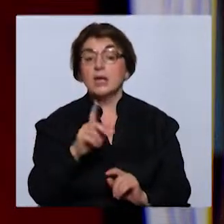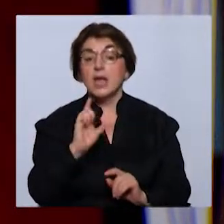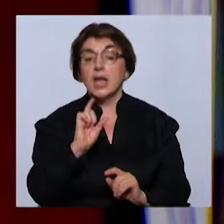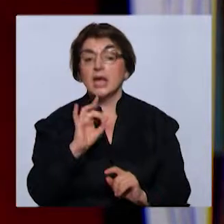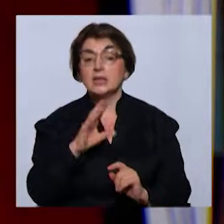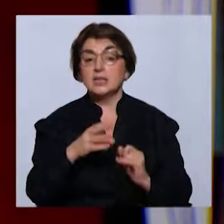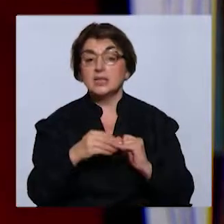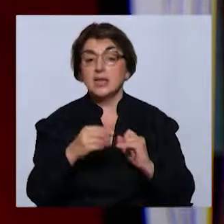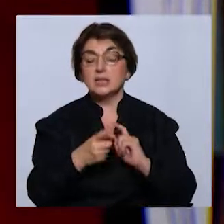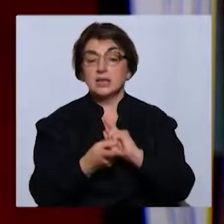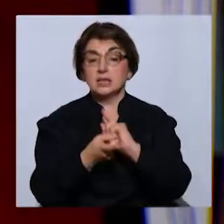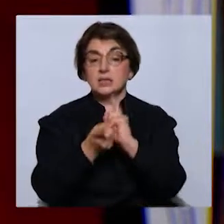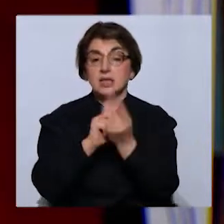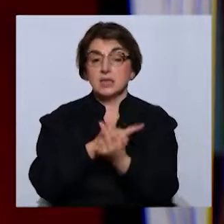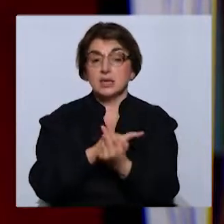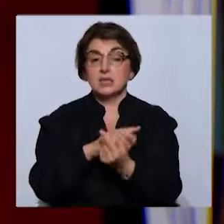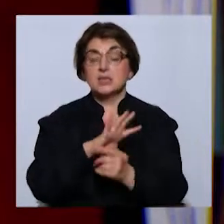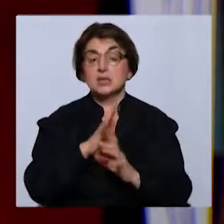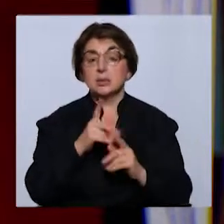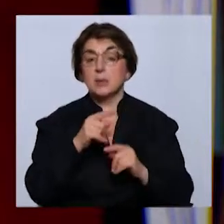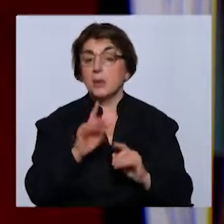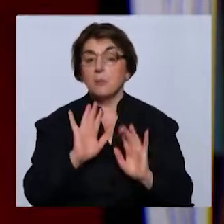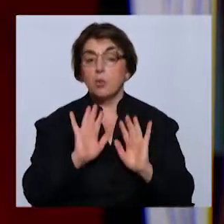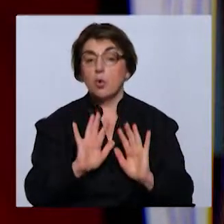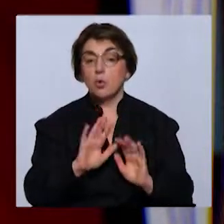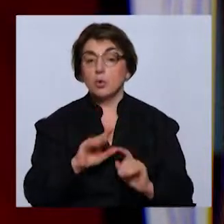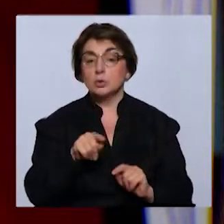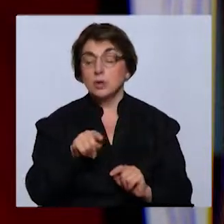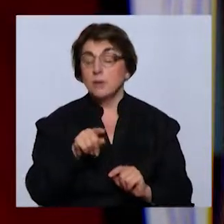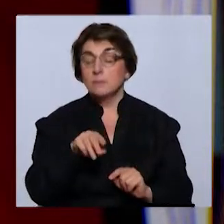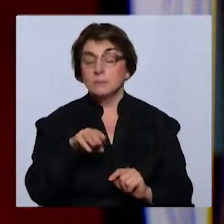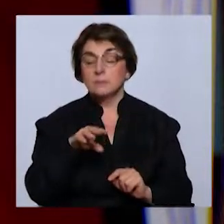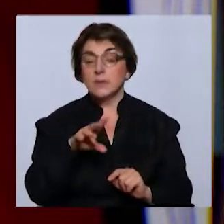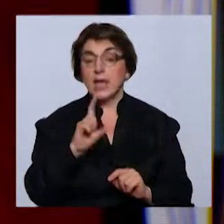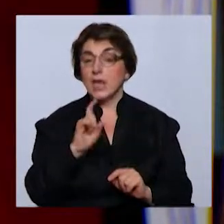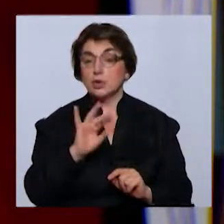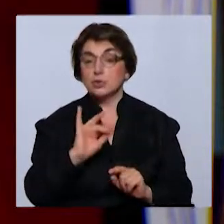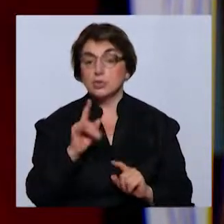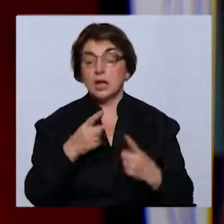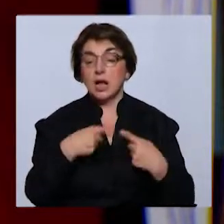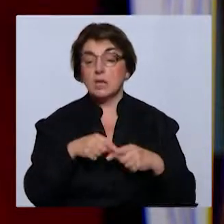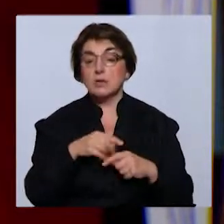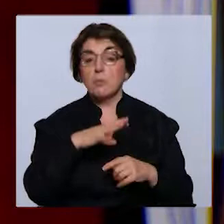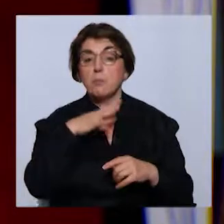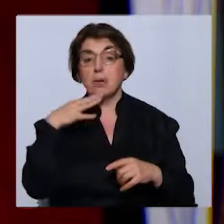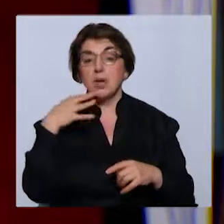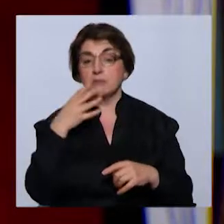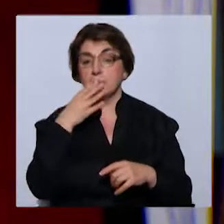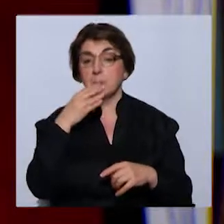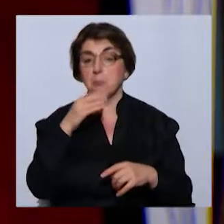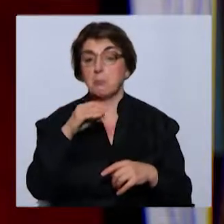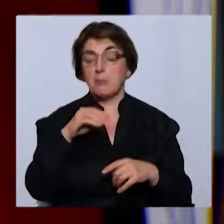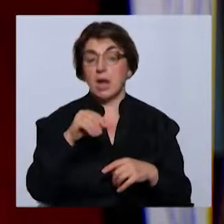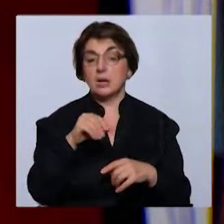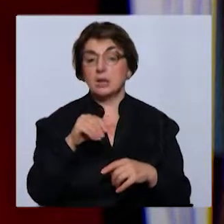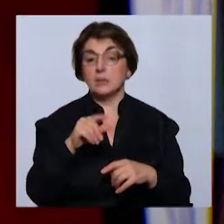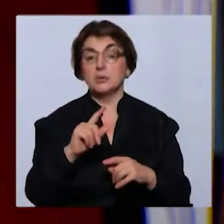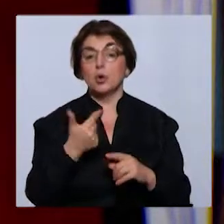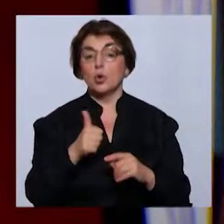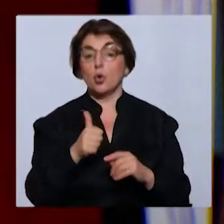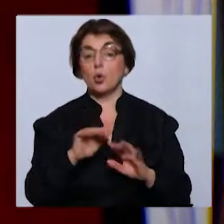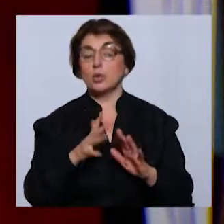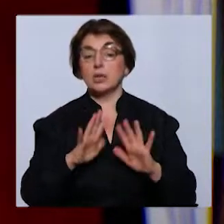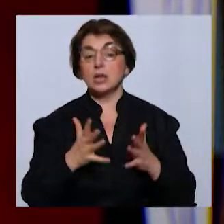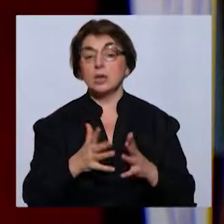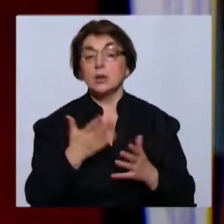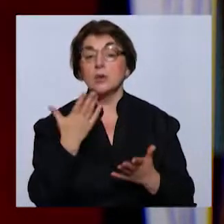არა მარტო ეროზიით არამედ ჭარბმარილიანობით ნიადაგში ხა რითია ეს გამოწვეული როდესაც